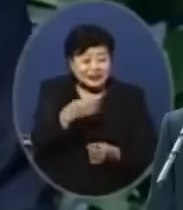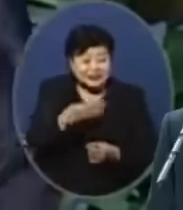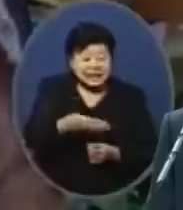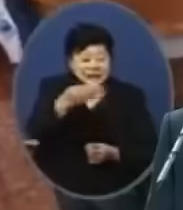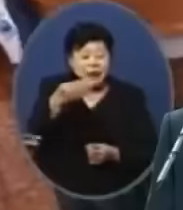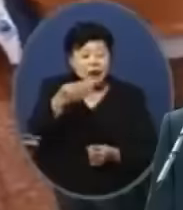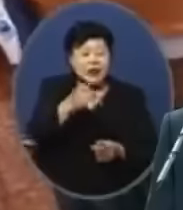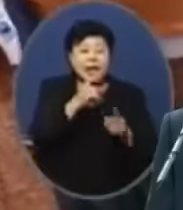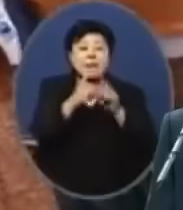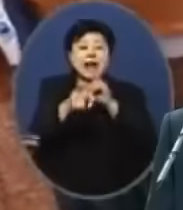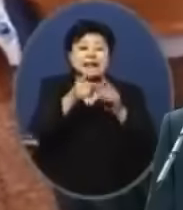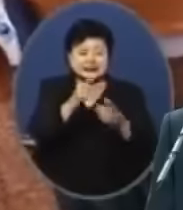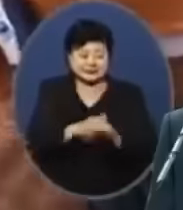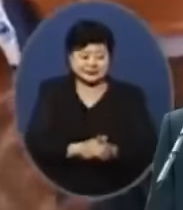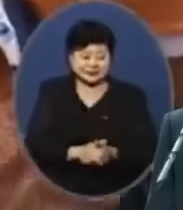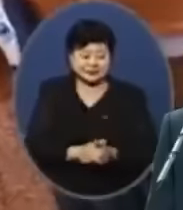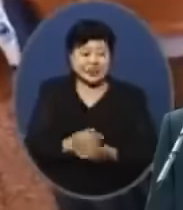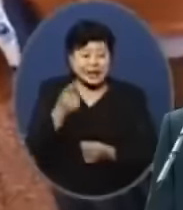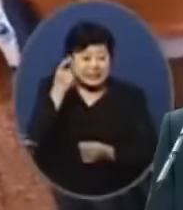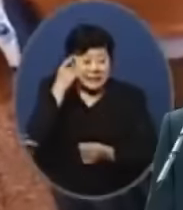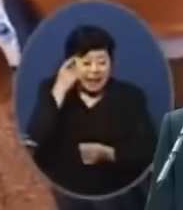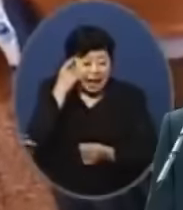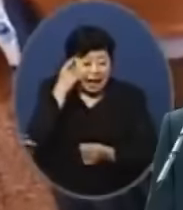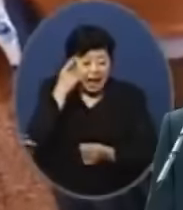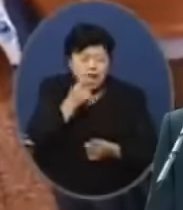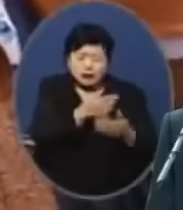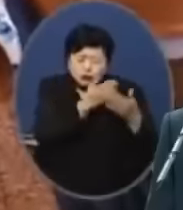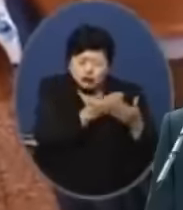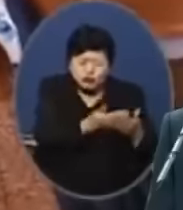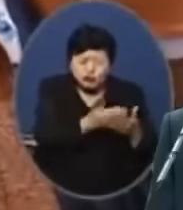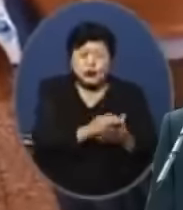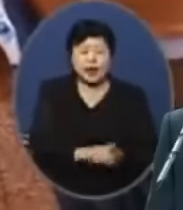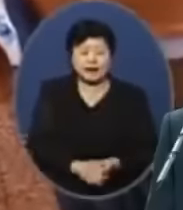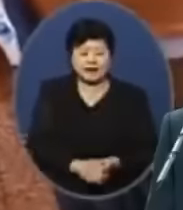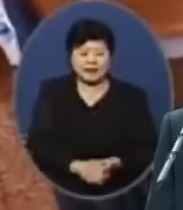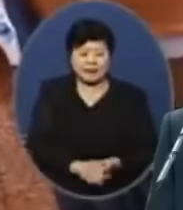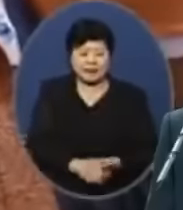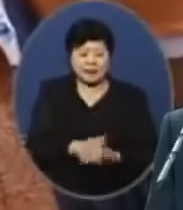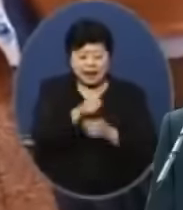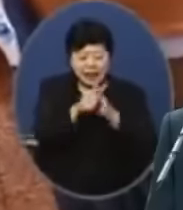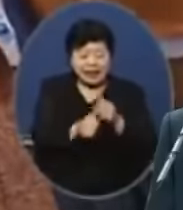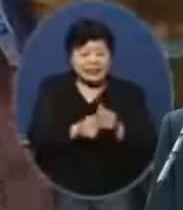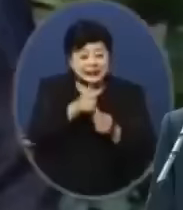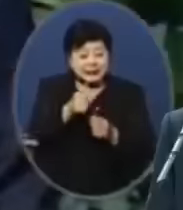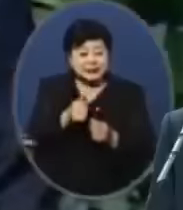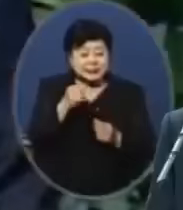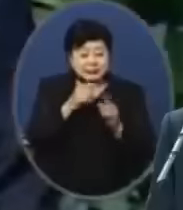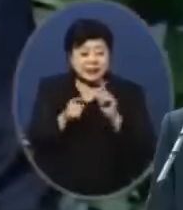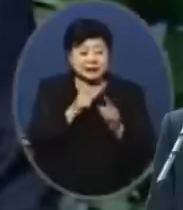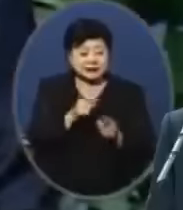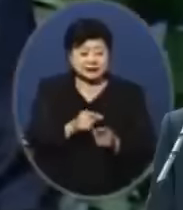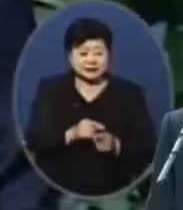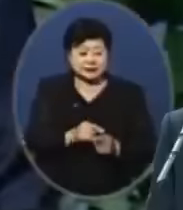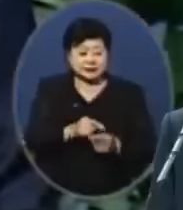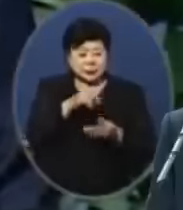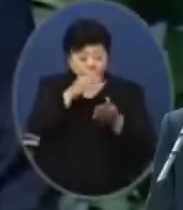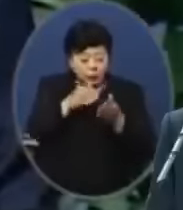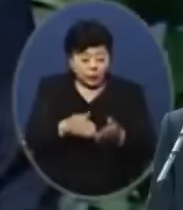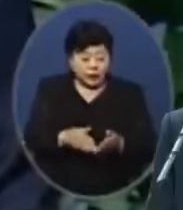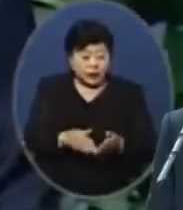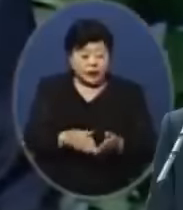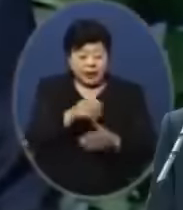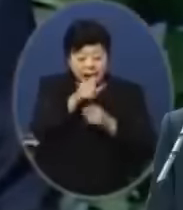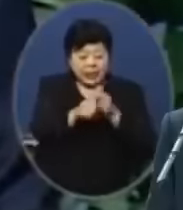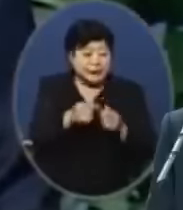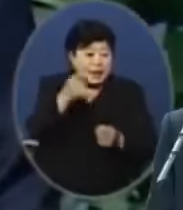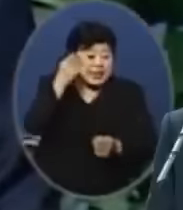4차원의 영생인데 생각이 여러분 얼마나 중요한지 알아야 되는 것입니다. 하나님은 성경을 통하여 여러분에 대한